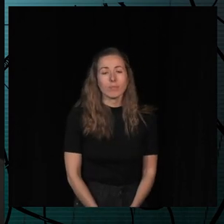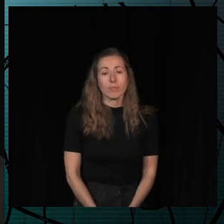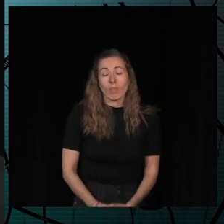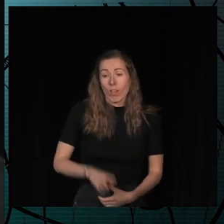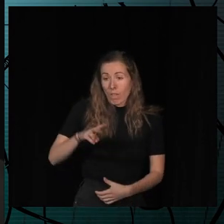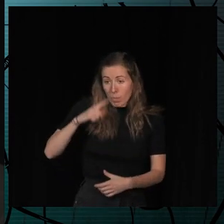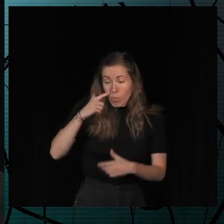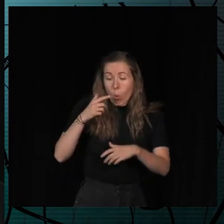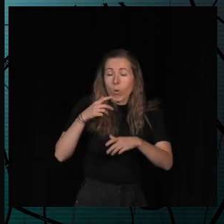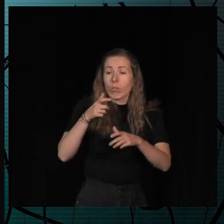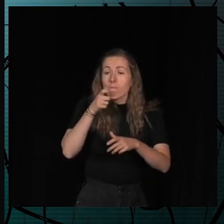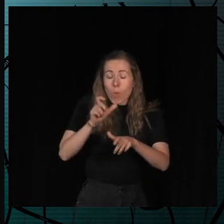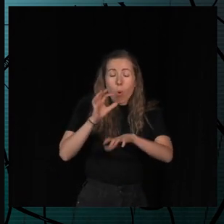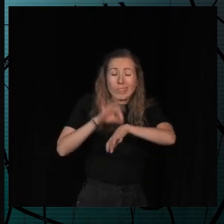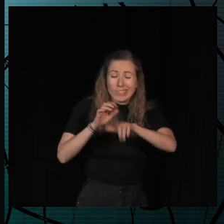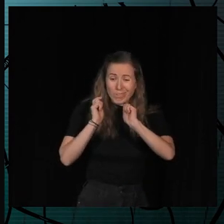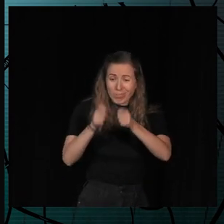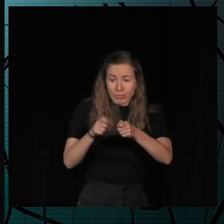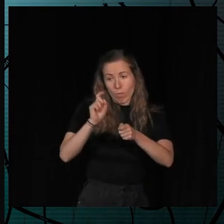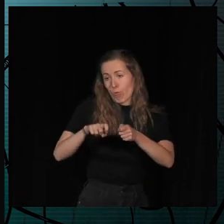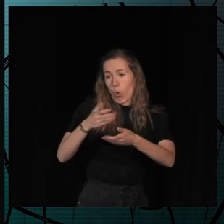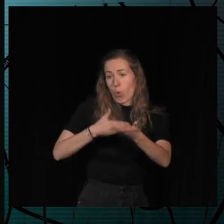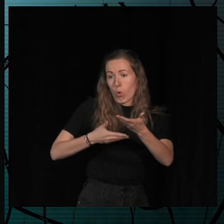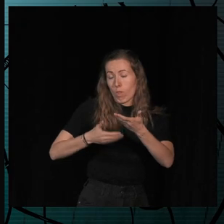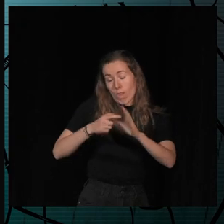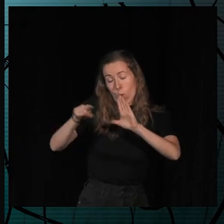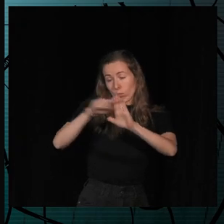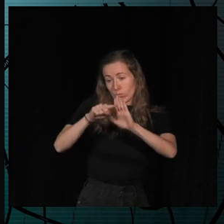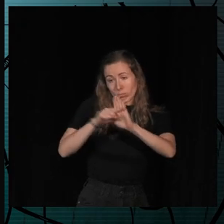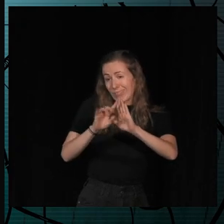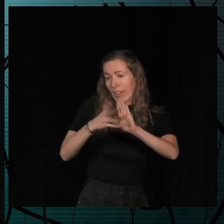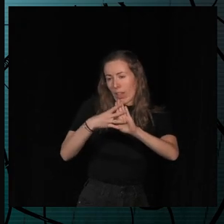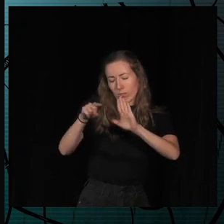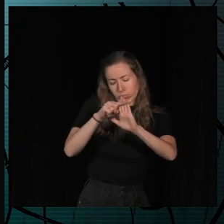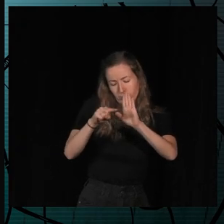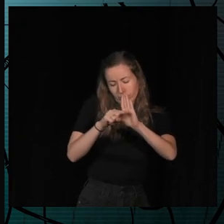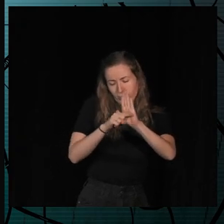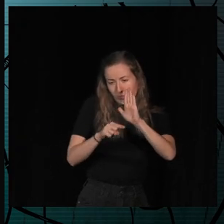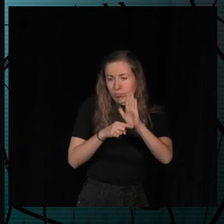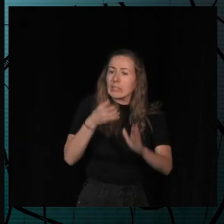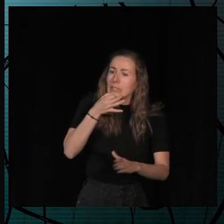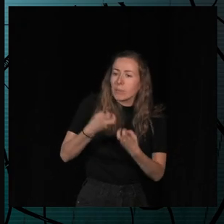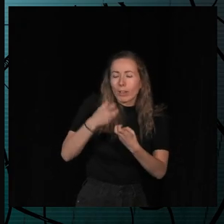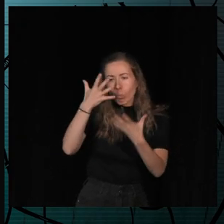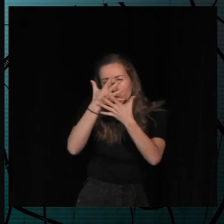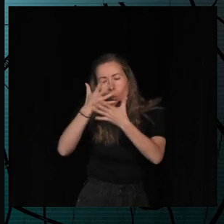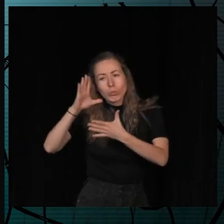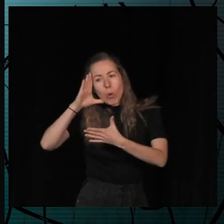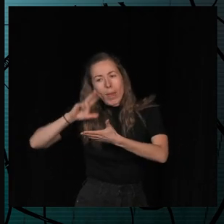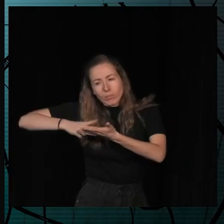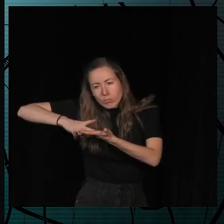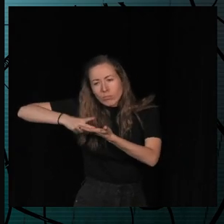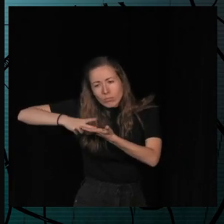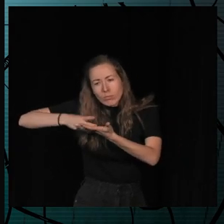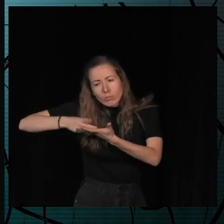pathologique il faut qu'il y ait un certain nombre de critères qui soient réunis hein on a évoqué le le trouble du sommeil